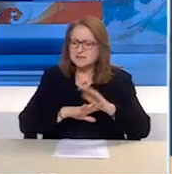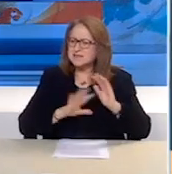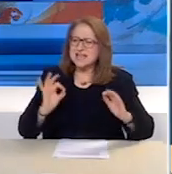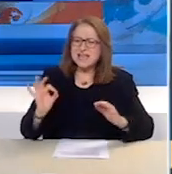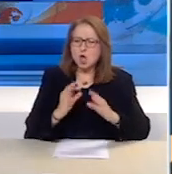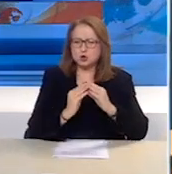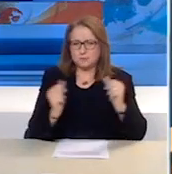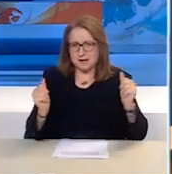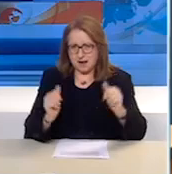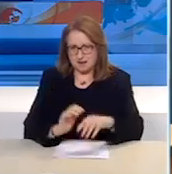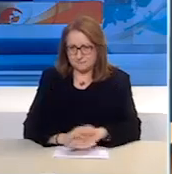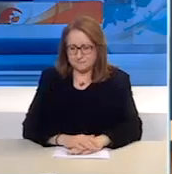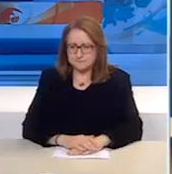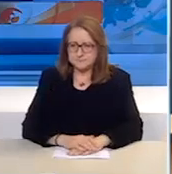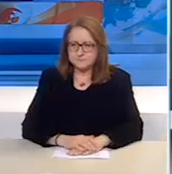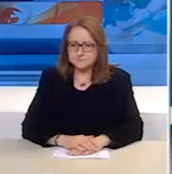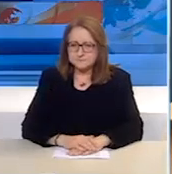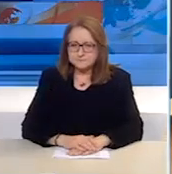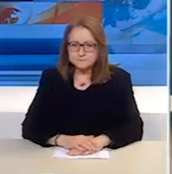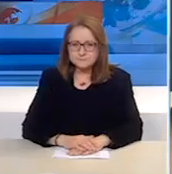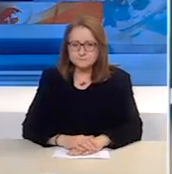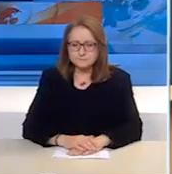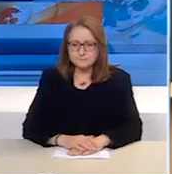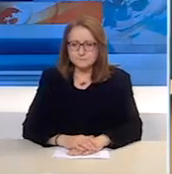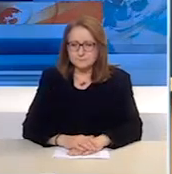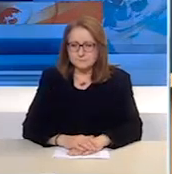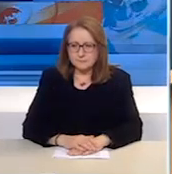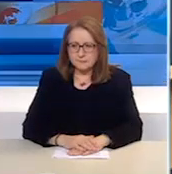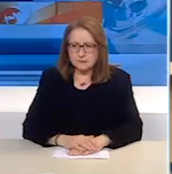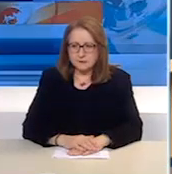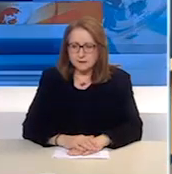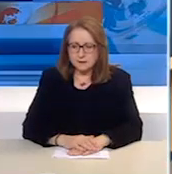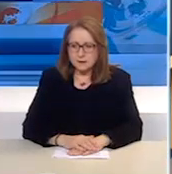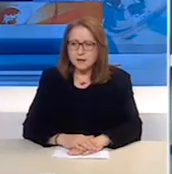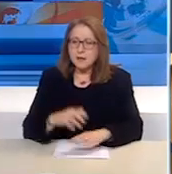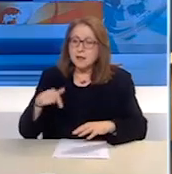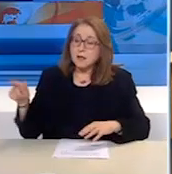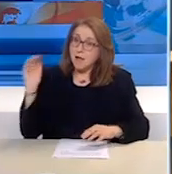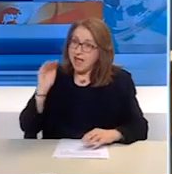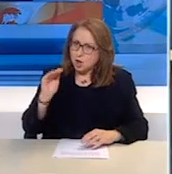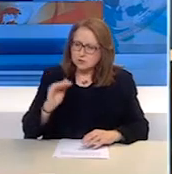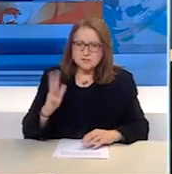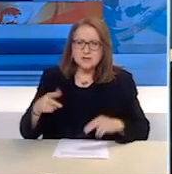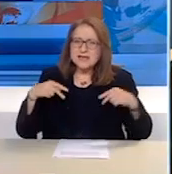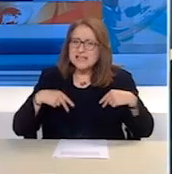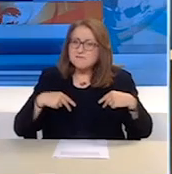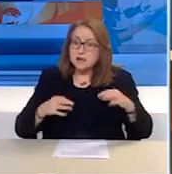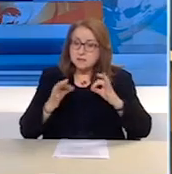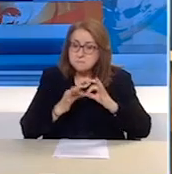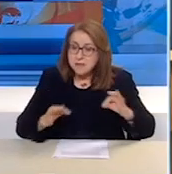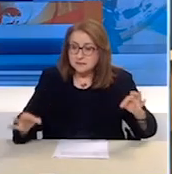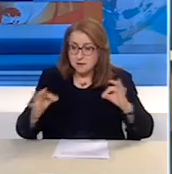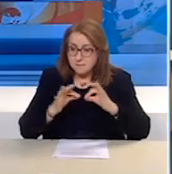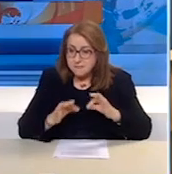Η κυρία Κοστάρα από το InfoKids. Κύριε καθηγητά, ενώ η κυβέρνηση προετοιμάζεται με όλες τις προφυλάξεις και την τήρηση όλων των μέτρων